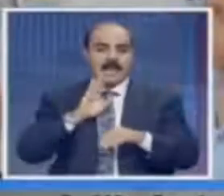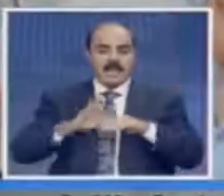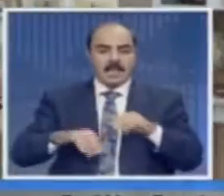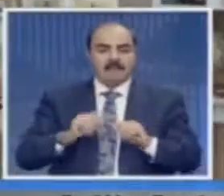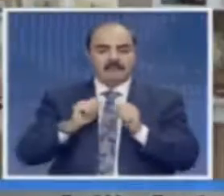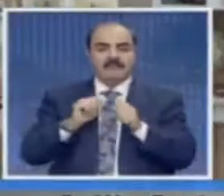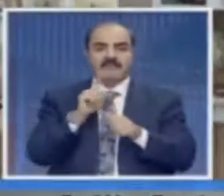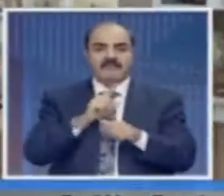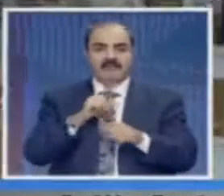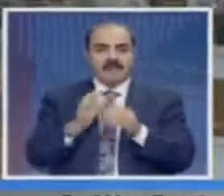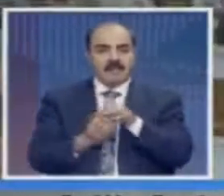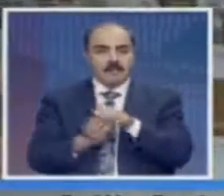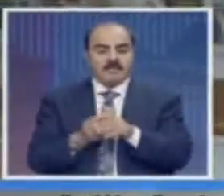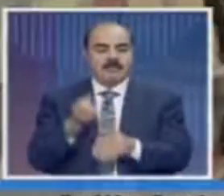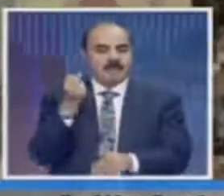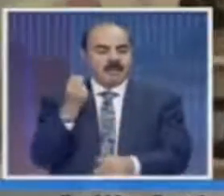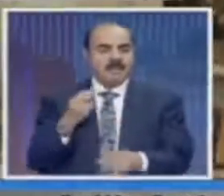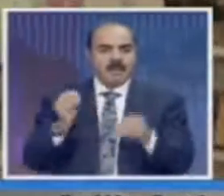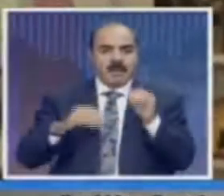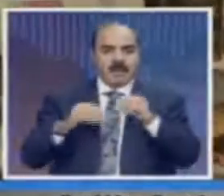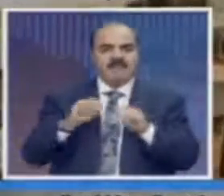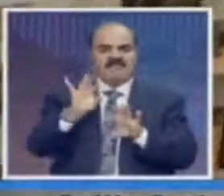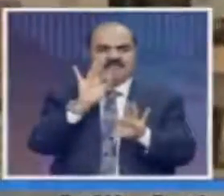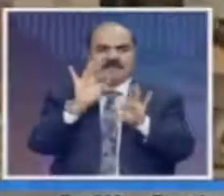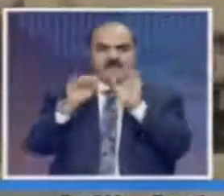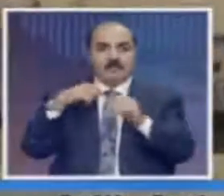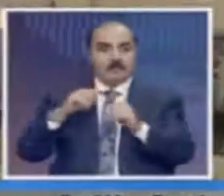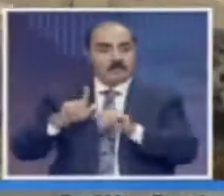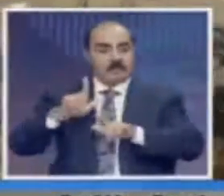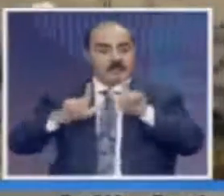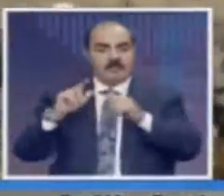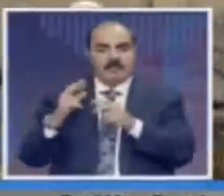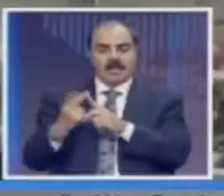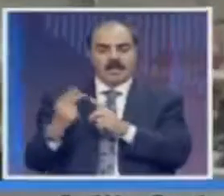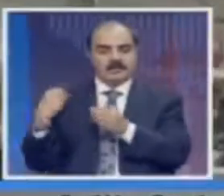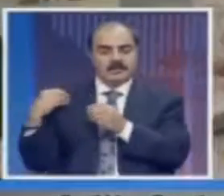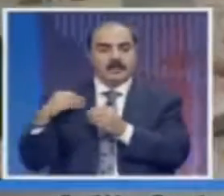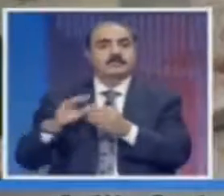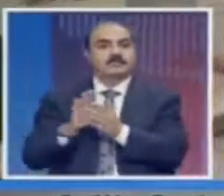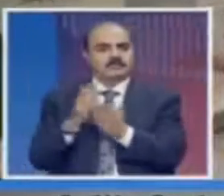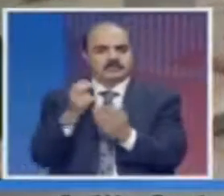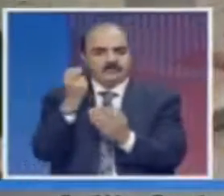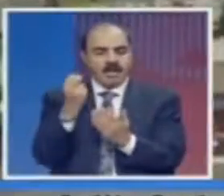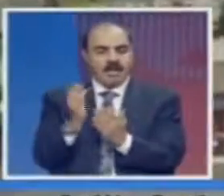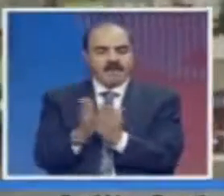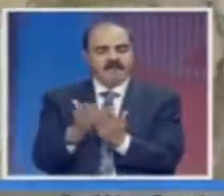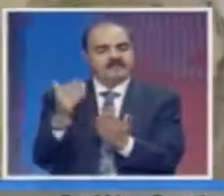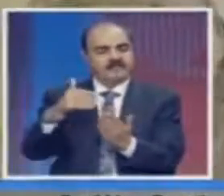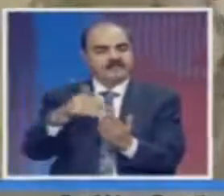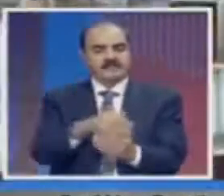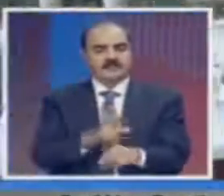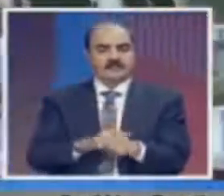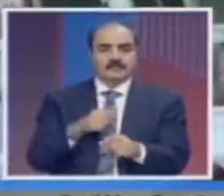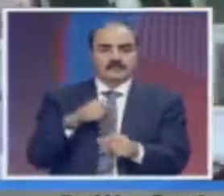والتعليم والتعليم العالي والثقافة وعدد من الهيئات والمؤسسات المدنية والصحفية ودور النشر المصرية،